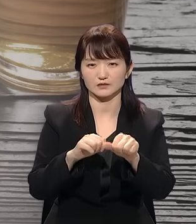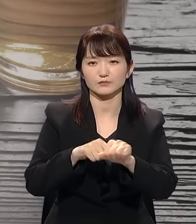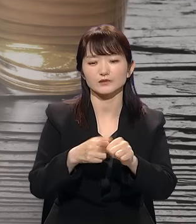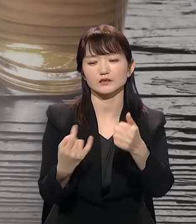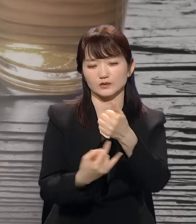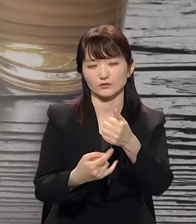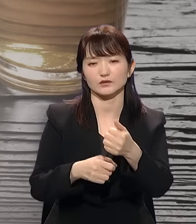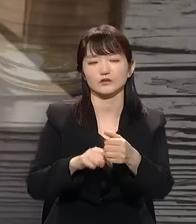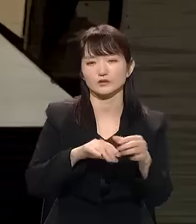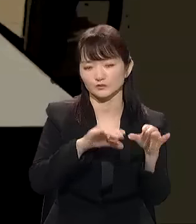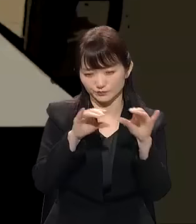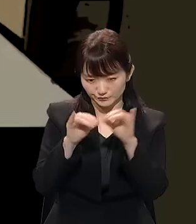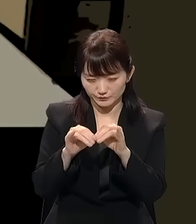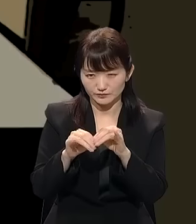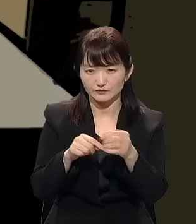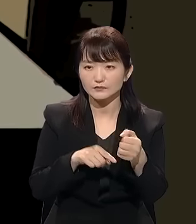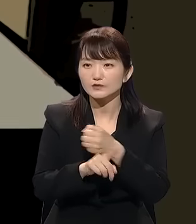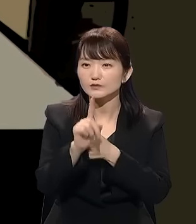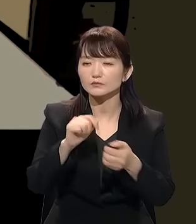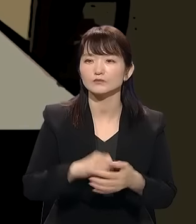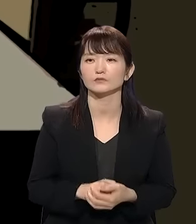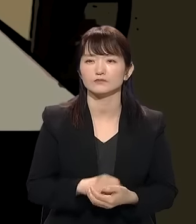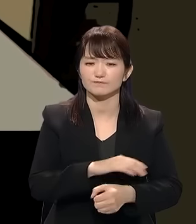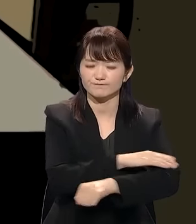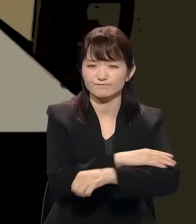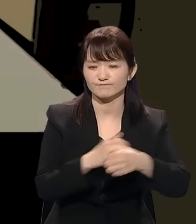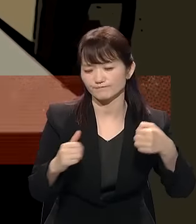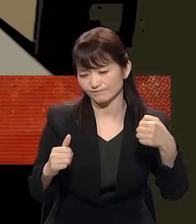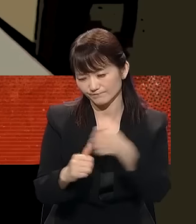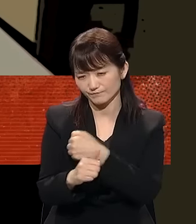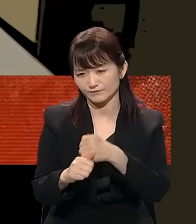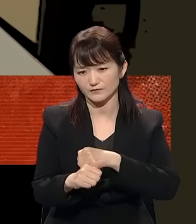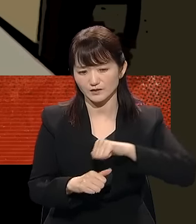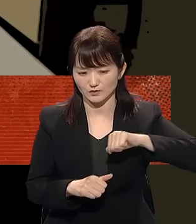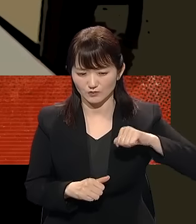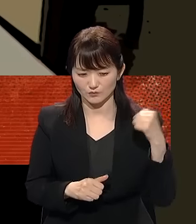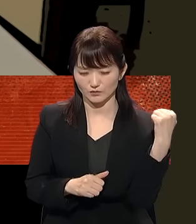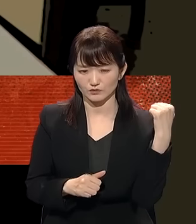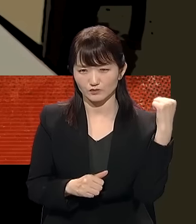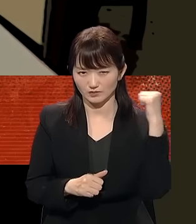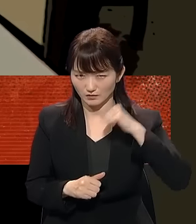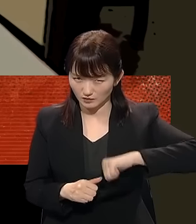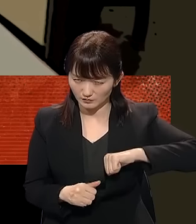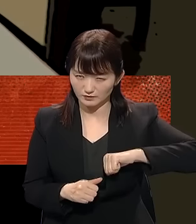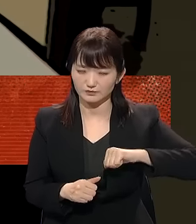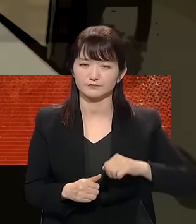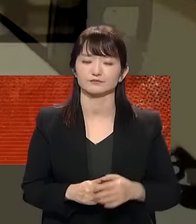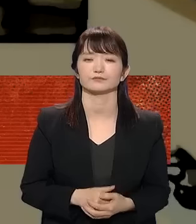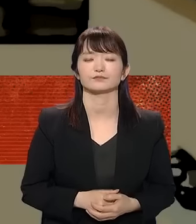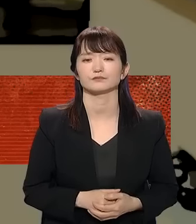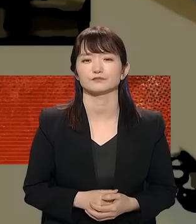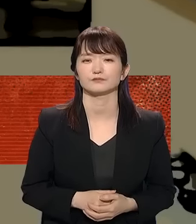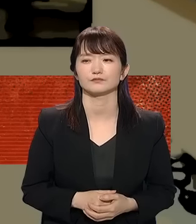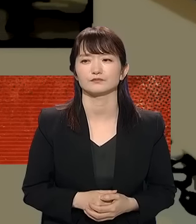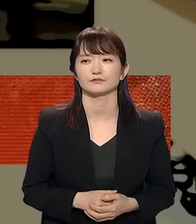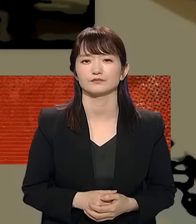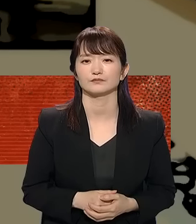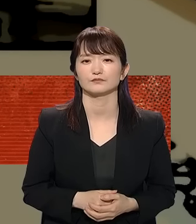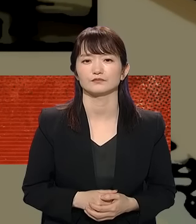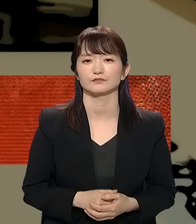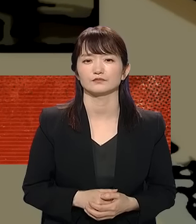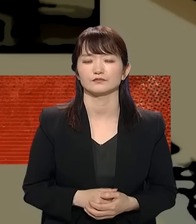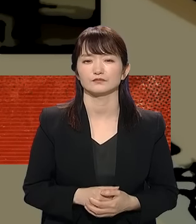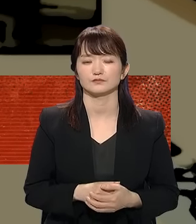밝혔고요 증계 사유는 독직폭행 복종 의무 위반 등이 적용이 됐습니다 증계 위는